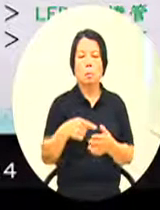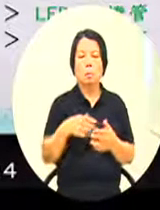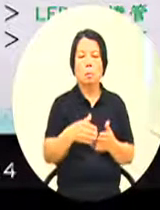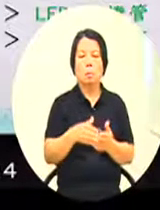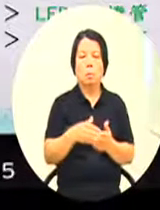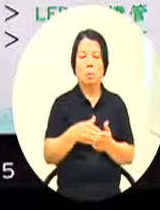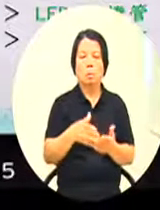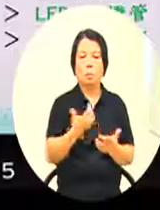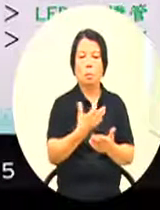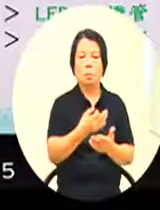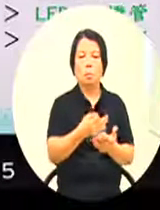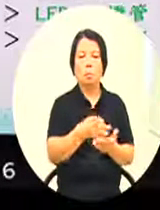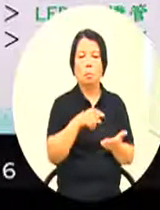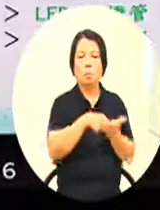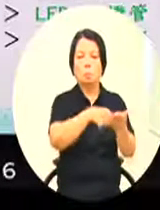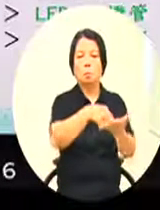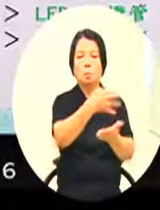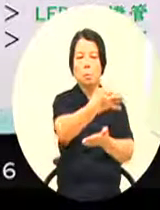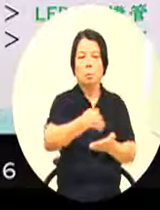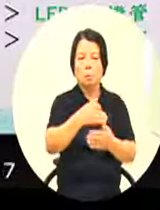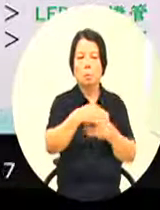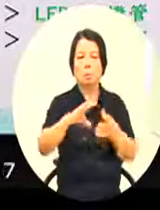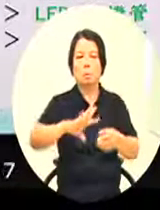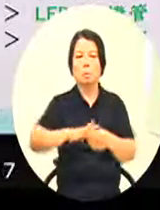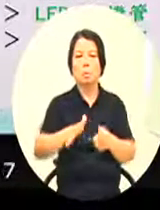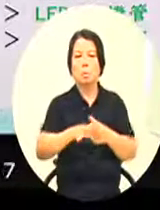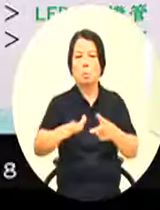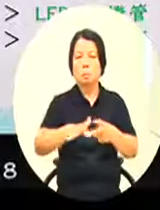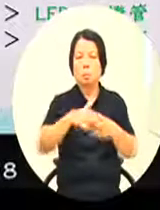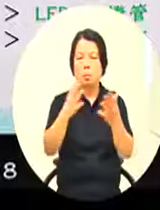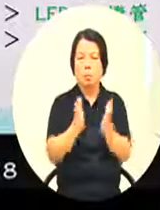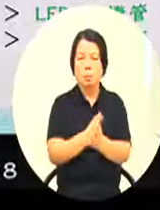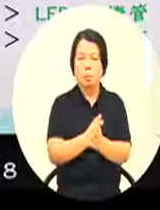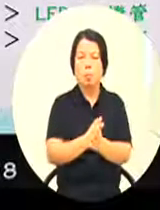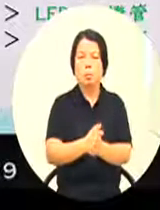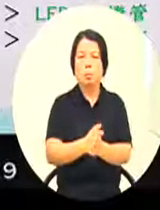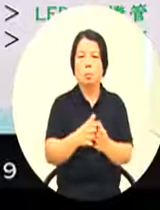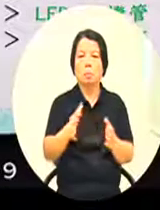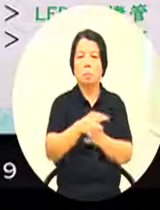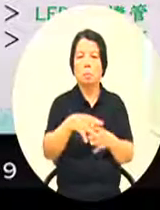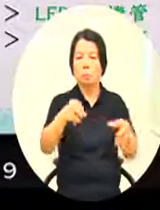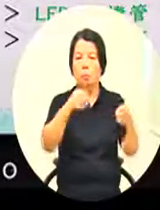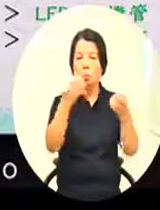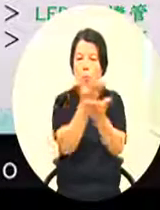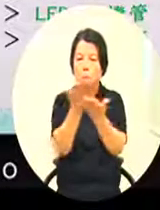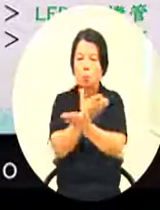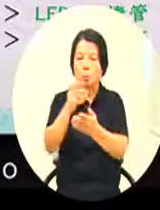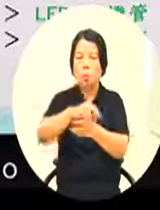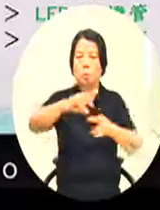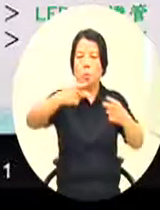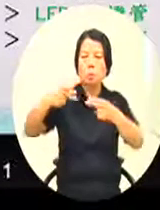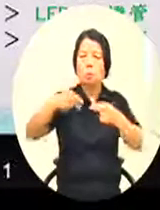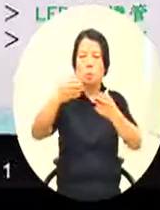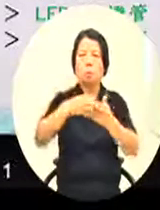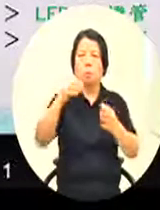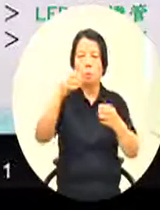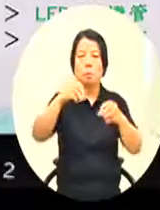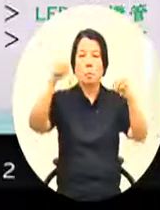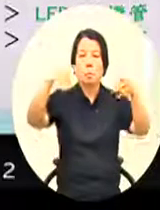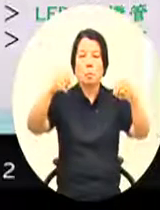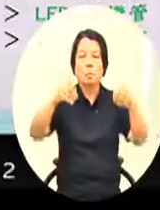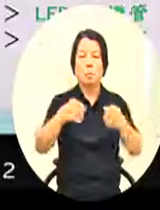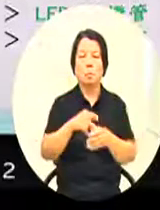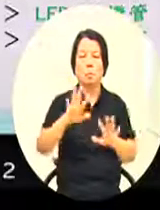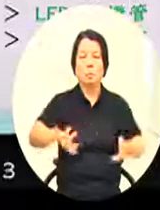来去要出这笔钱。国小的部分一定要全面的汰换。我们现在高雄市有这么多的立